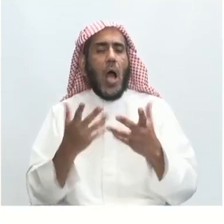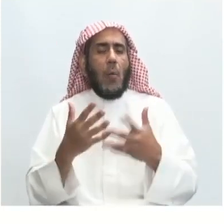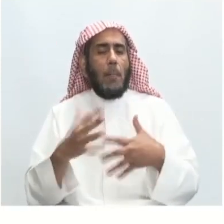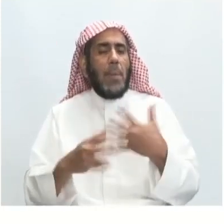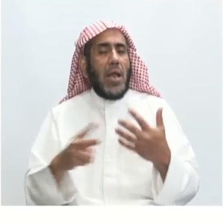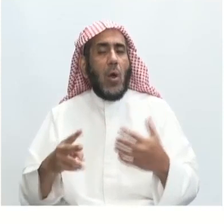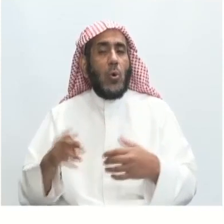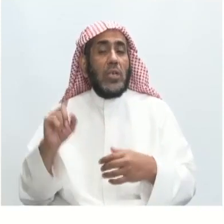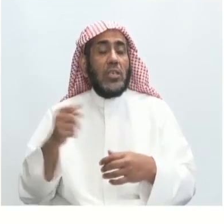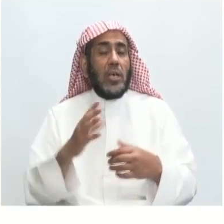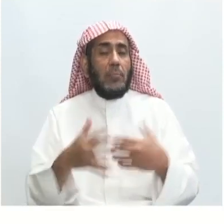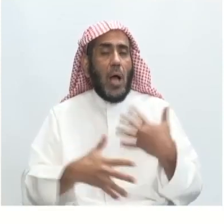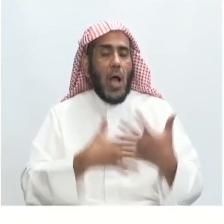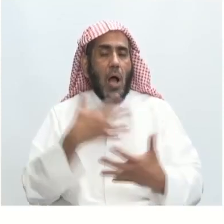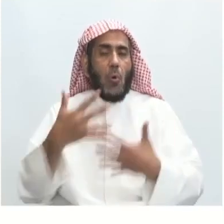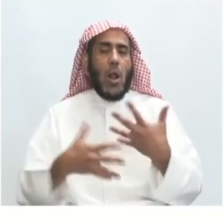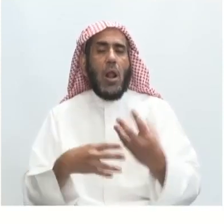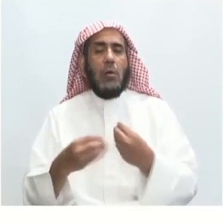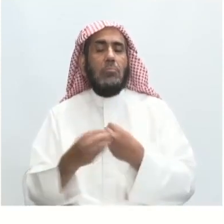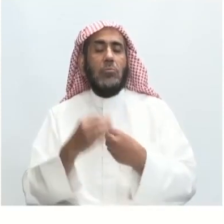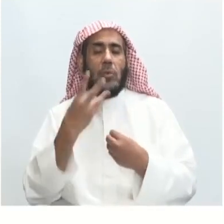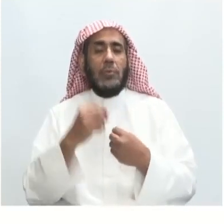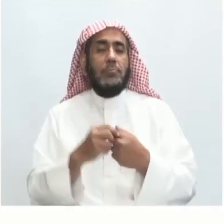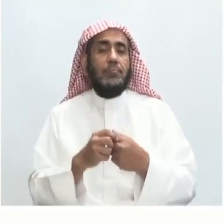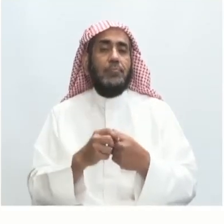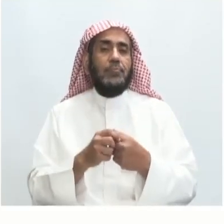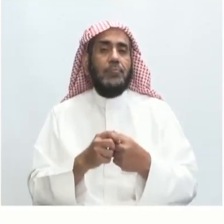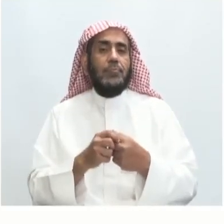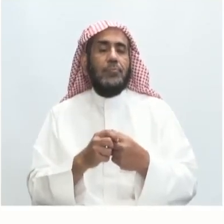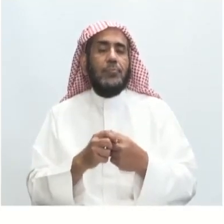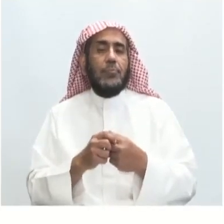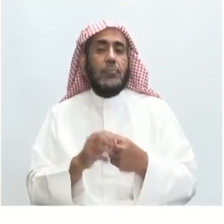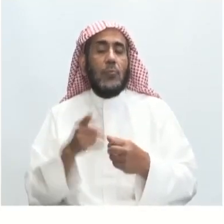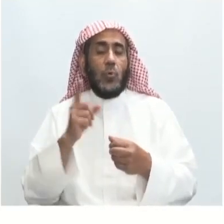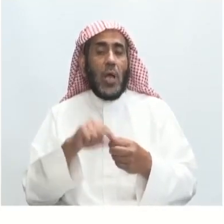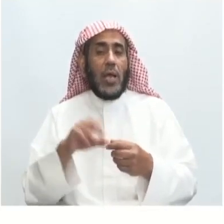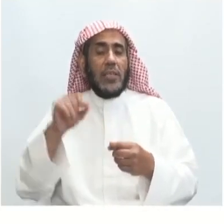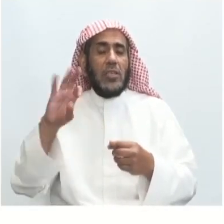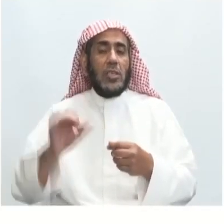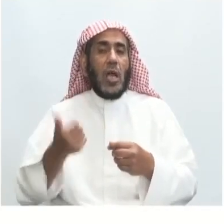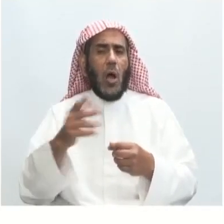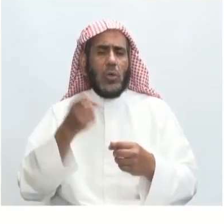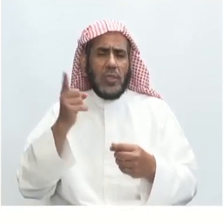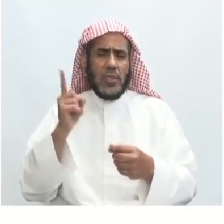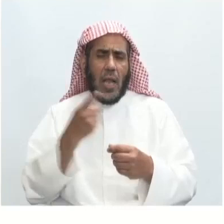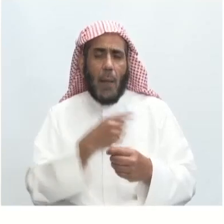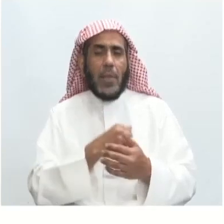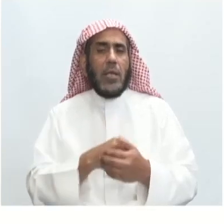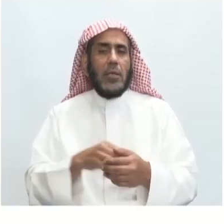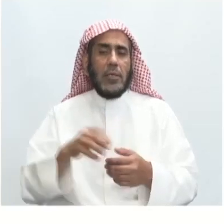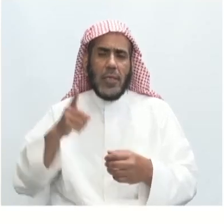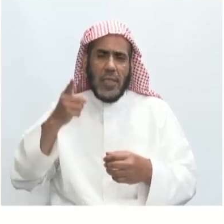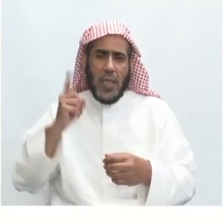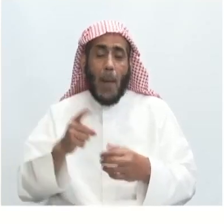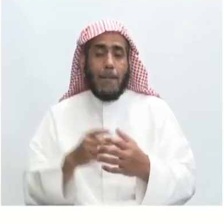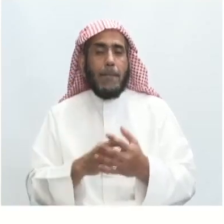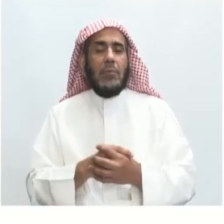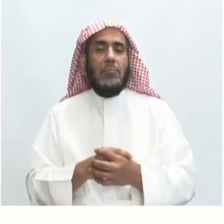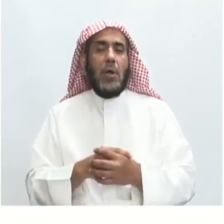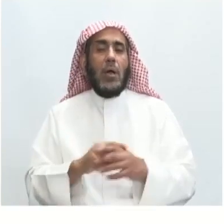ما نوع الانشاء جميل هنا ايضا انشاء طلبي انشاء طلبي